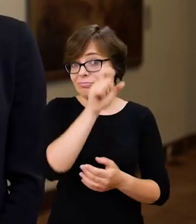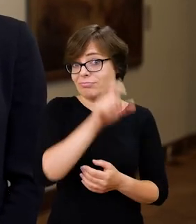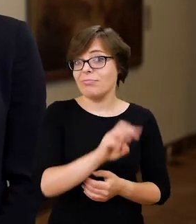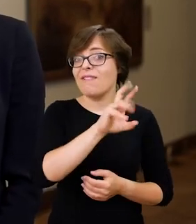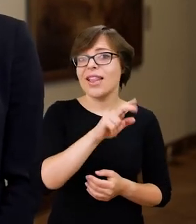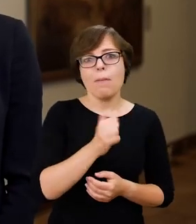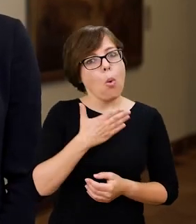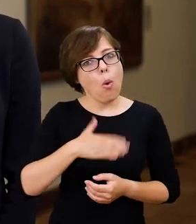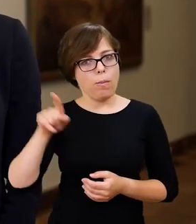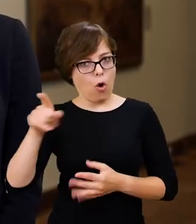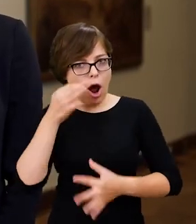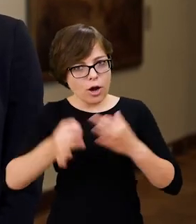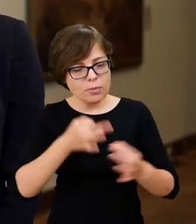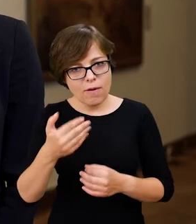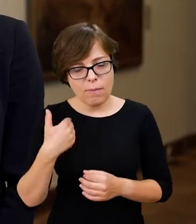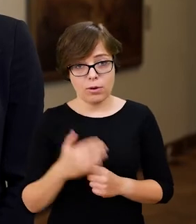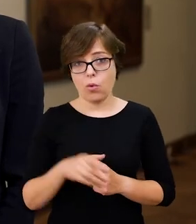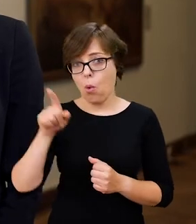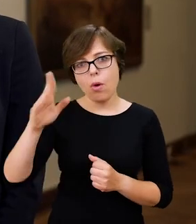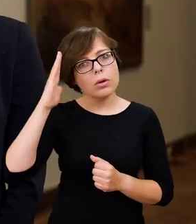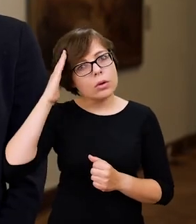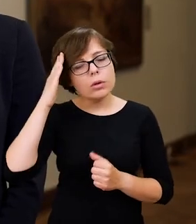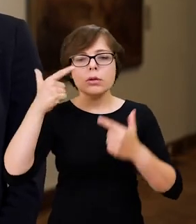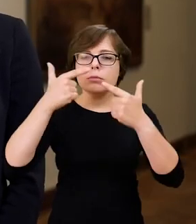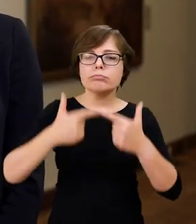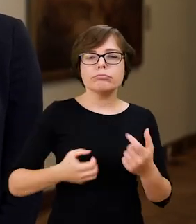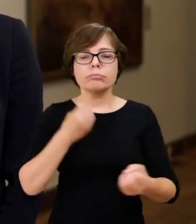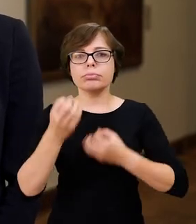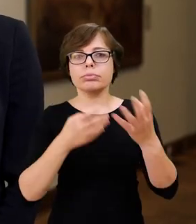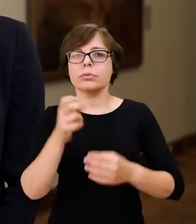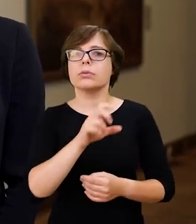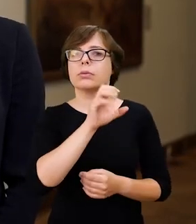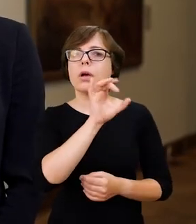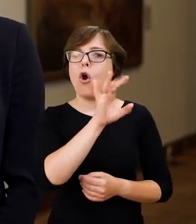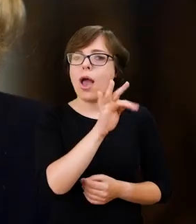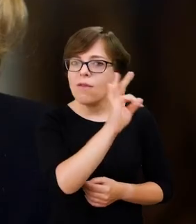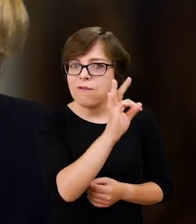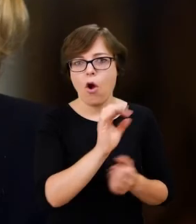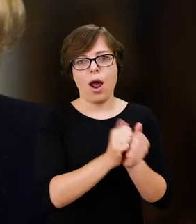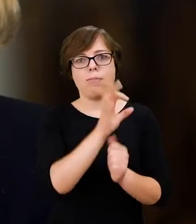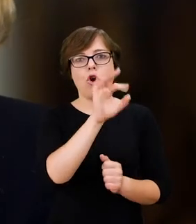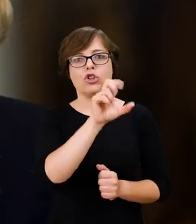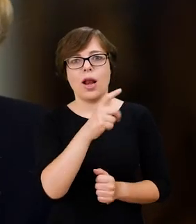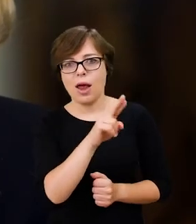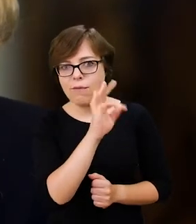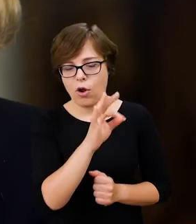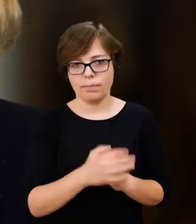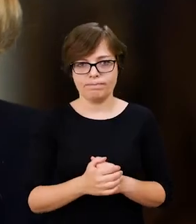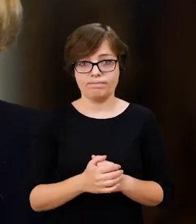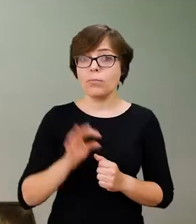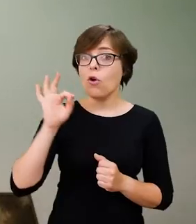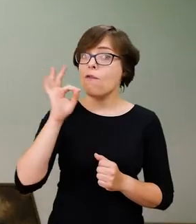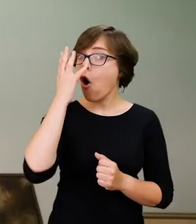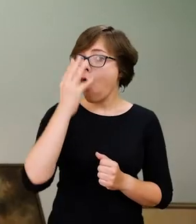sam Winckelmann. Recytowała Goethego i Schillera. Dzieło Kaufmann